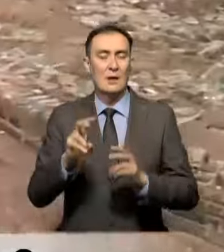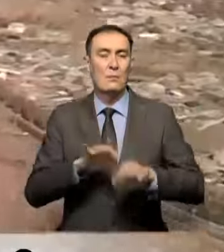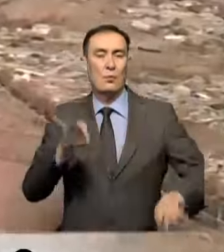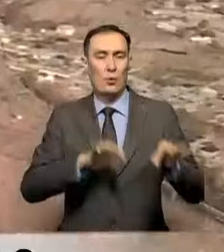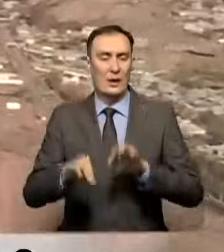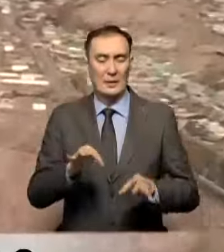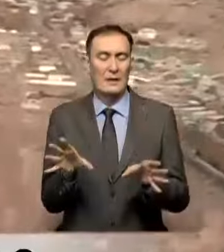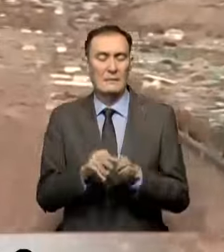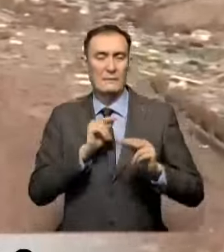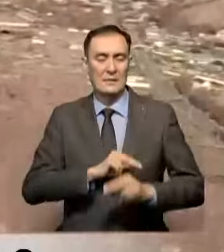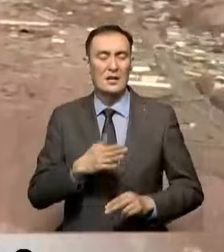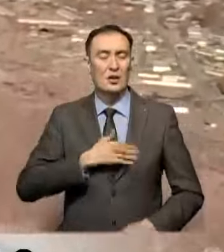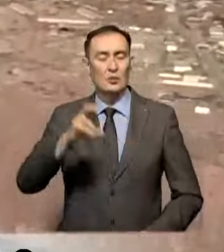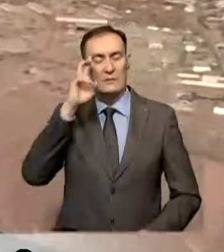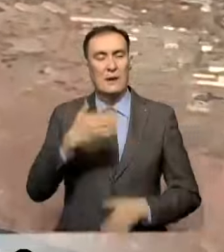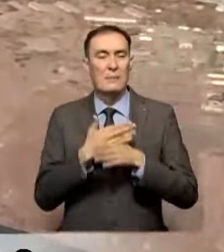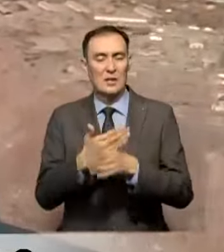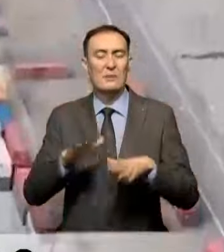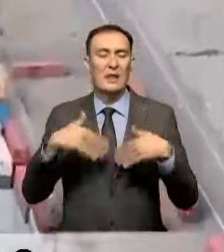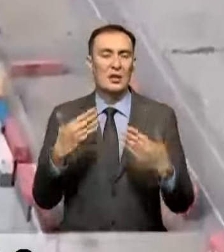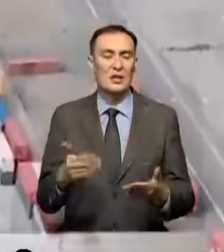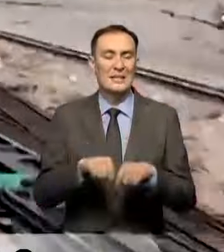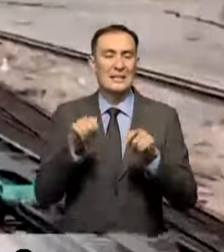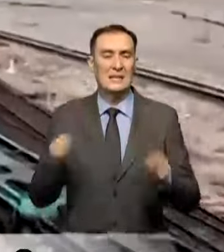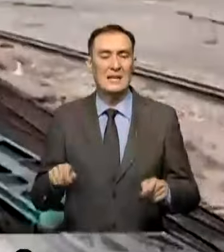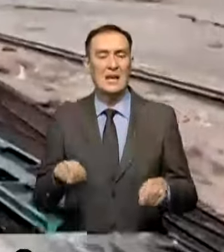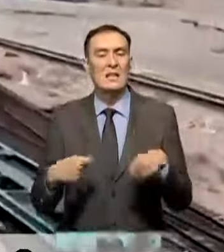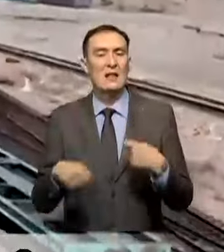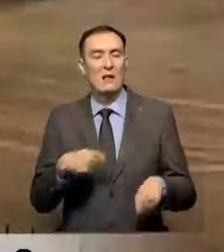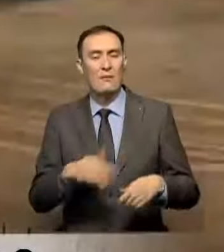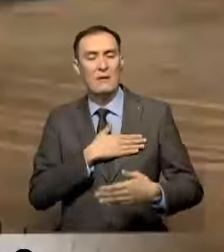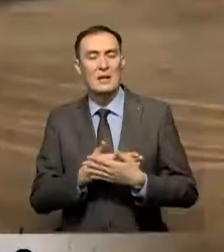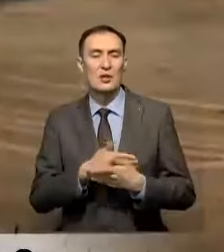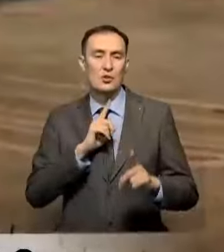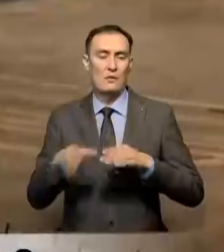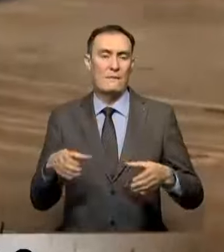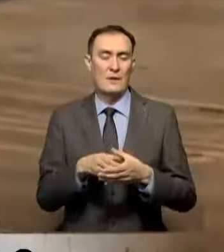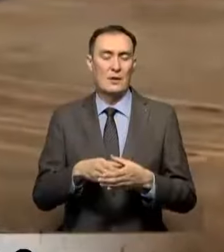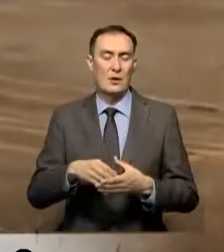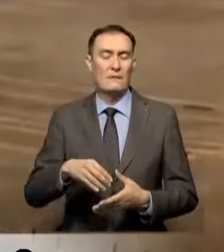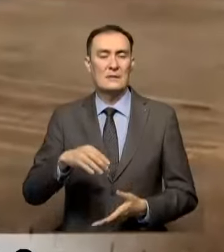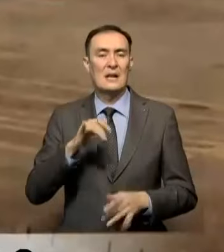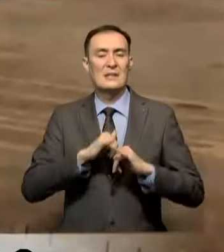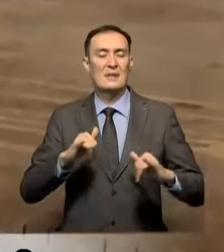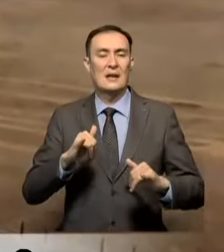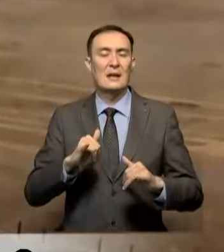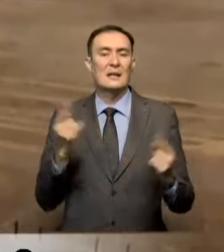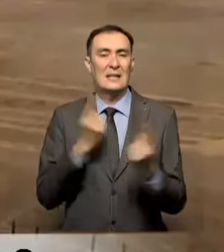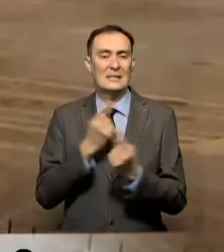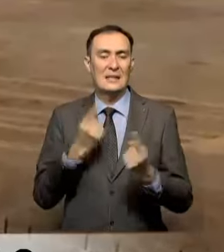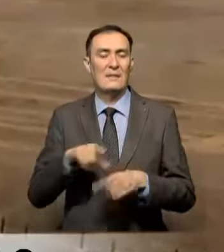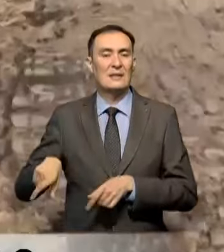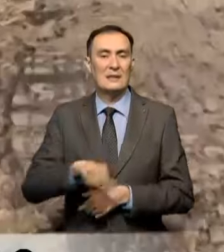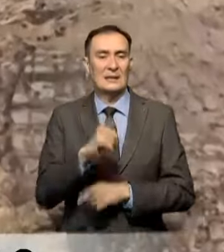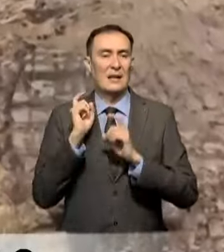Токаев заявил, что наша страна поддерживает предложение о создании делового совета стран в регионе. Развитие транзитно-транспортного